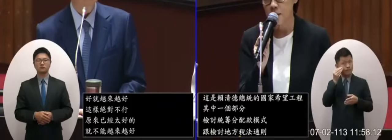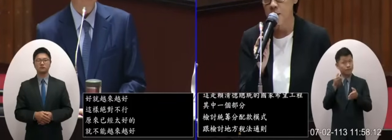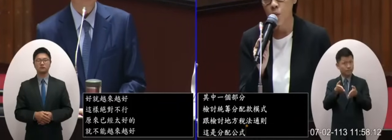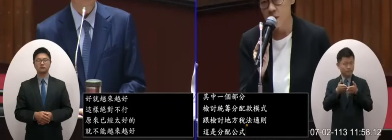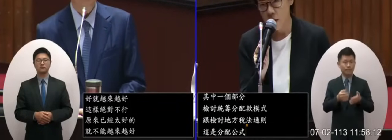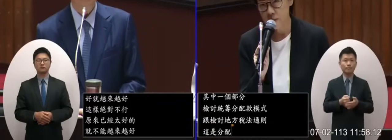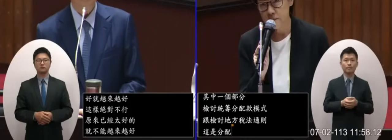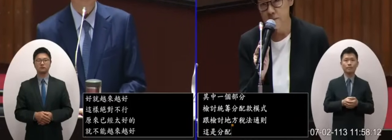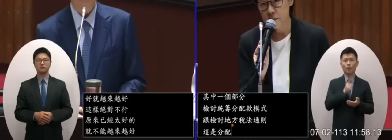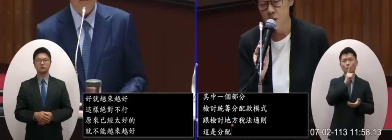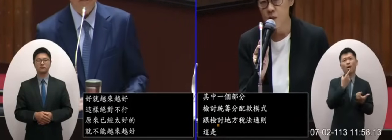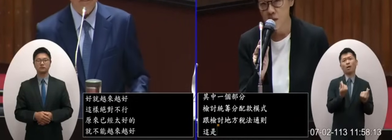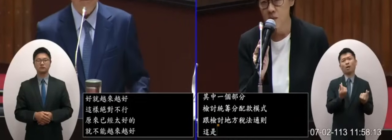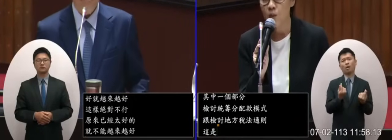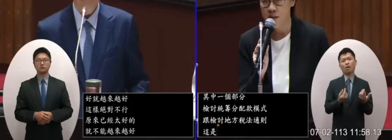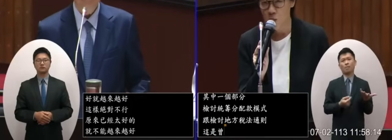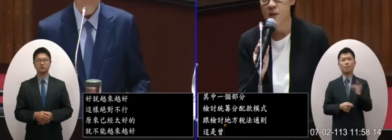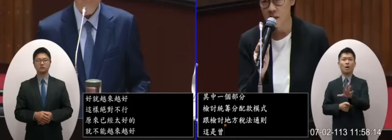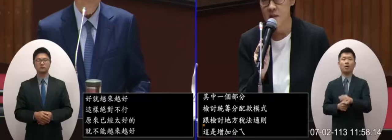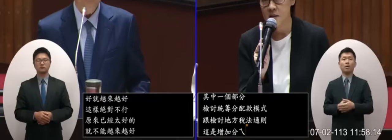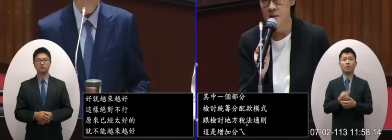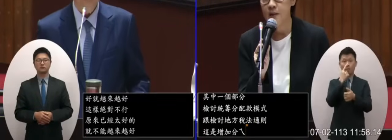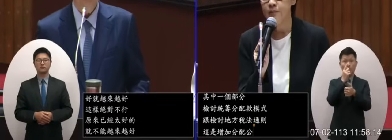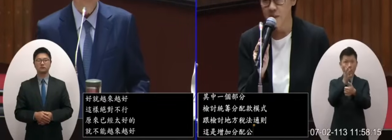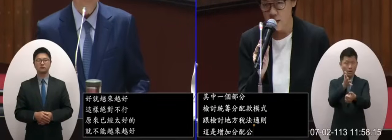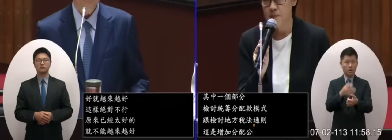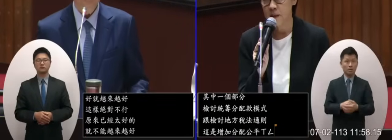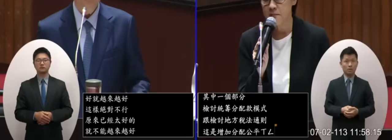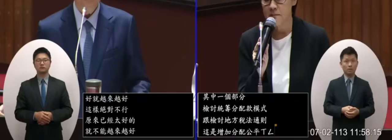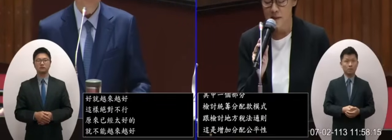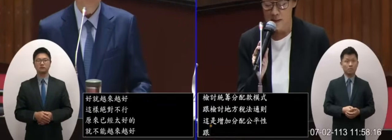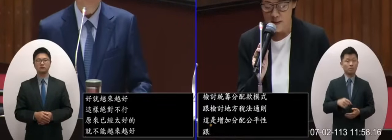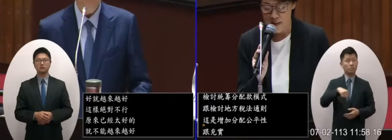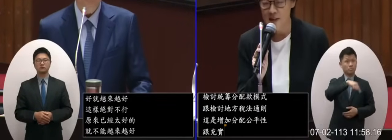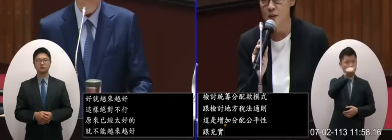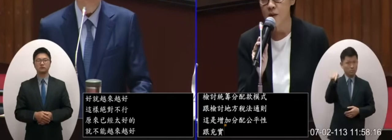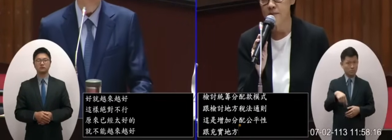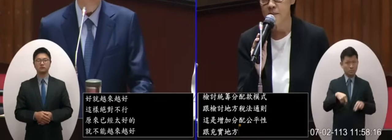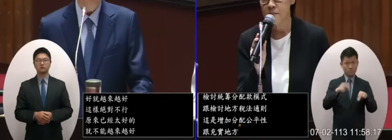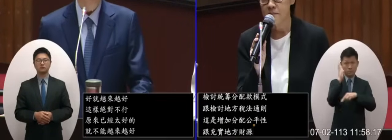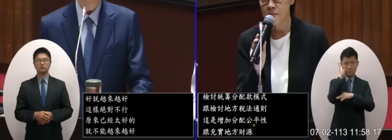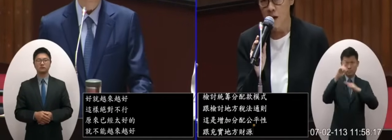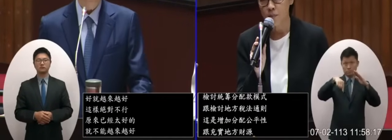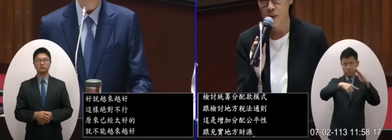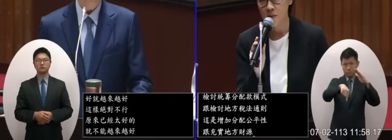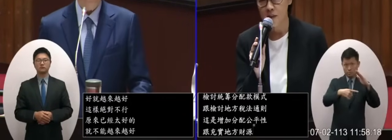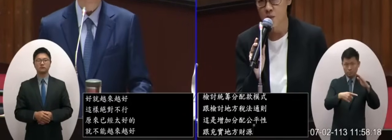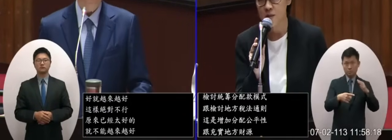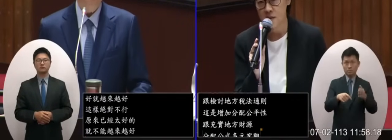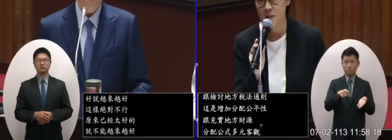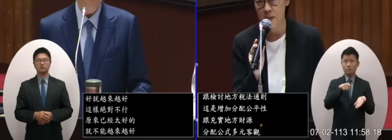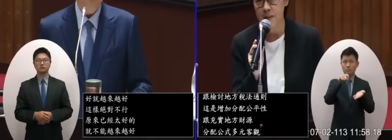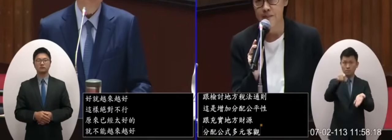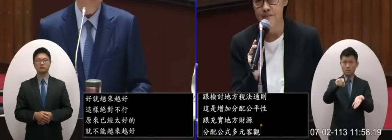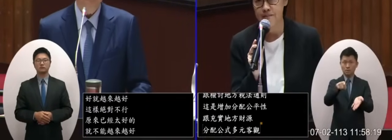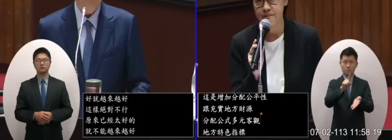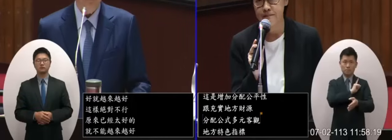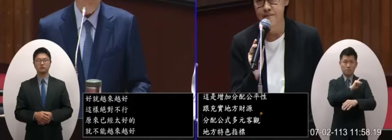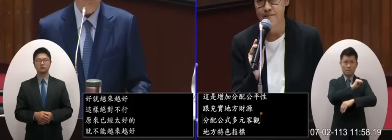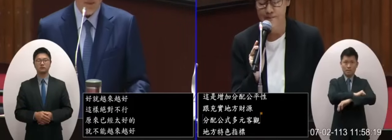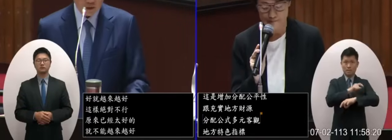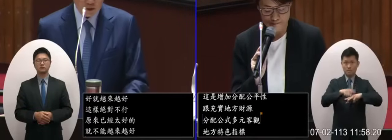我们讲的都一样。所以我再问您一次，你们行政院要不要提出自己的版